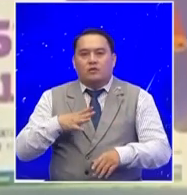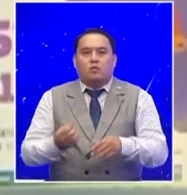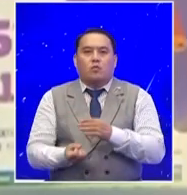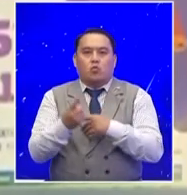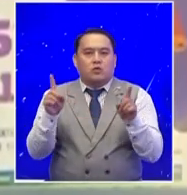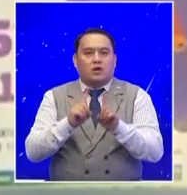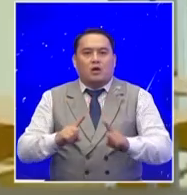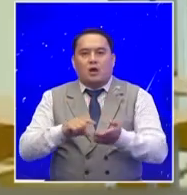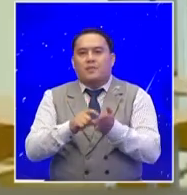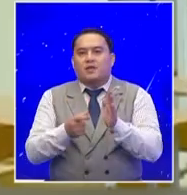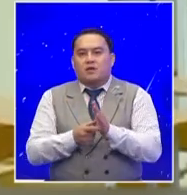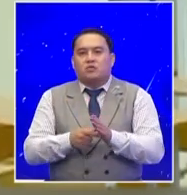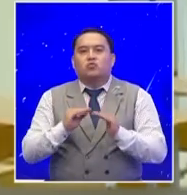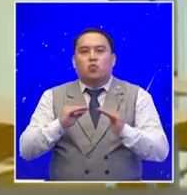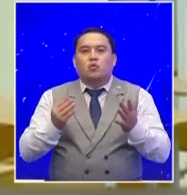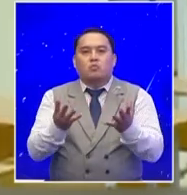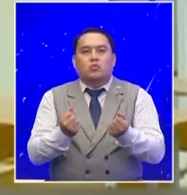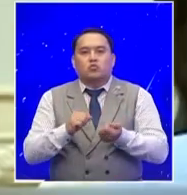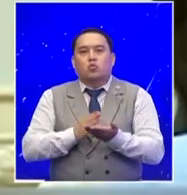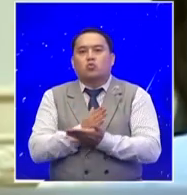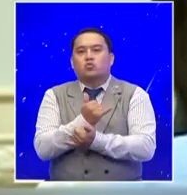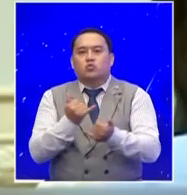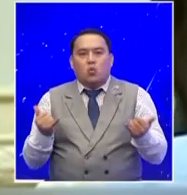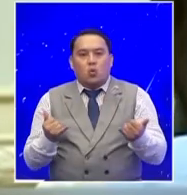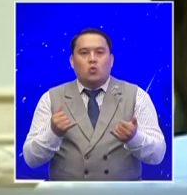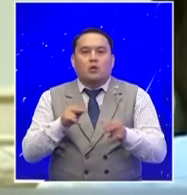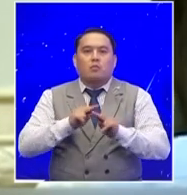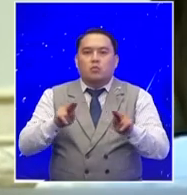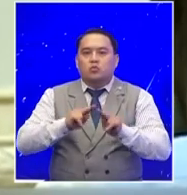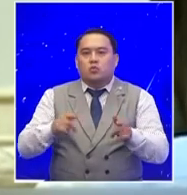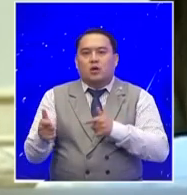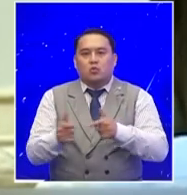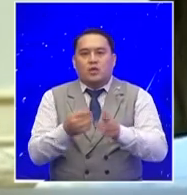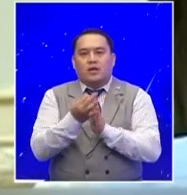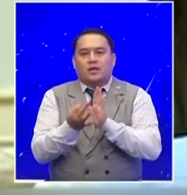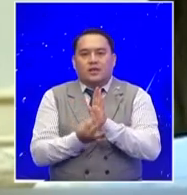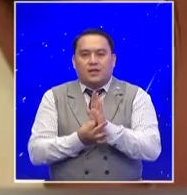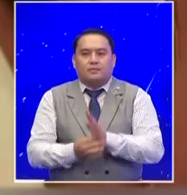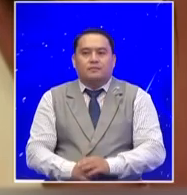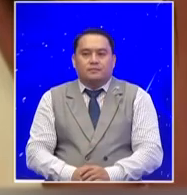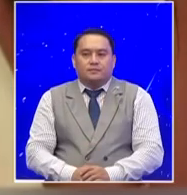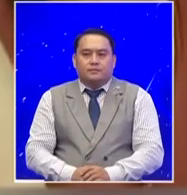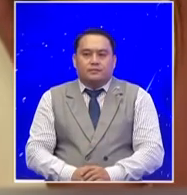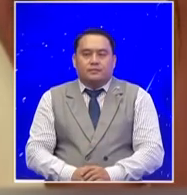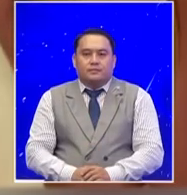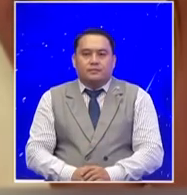появились учебные кабинеты. Школьники получают услуги предметных репетиторов и готовятся к сдаче ЕНТ.